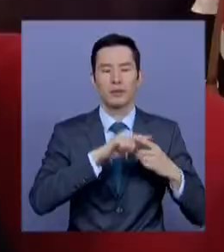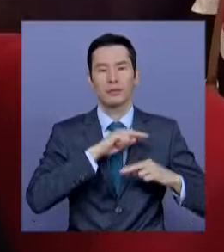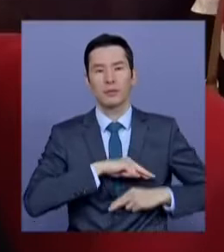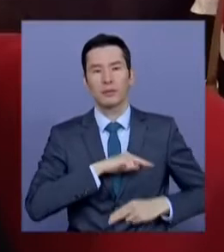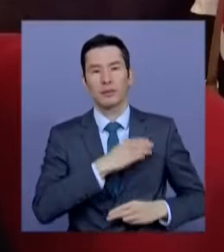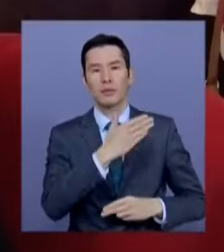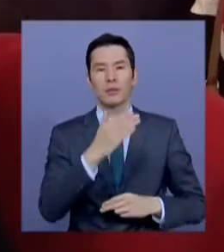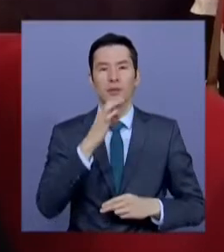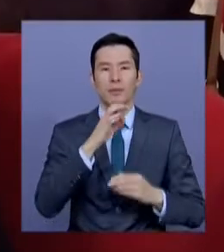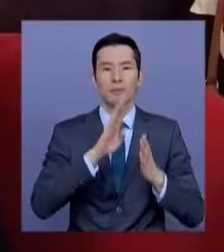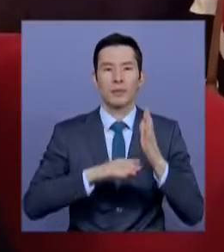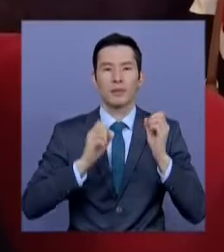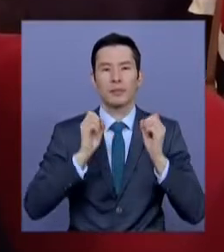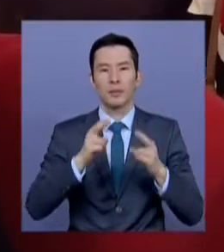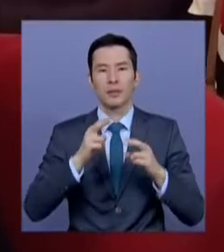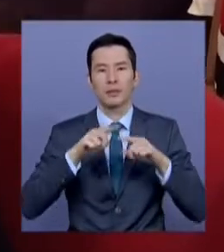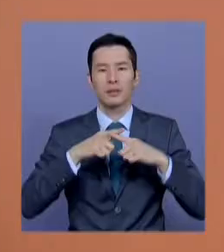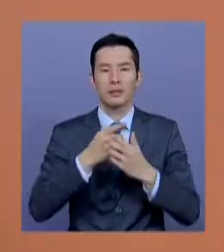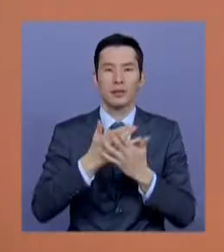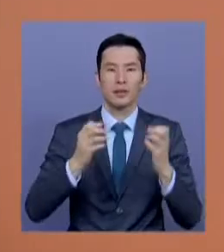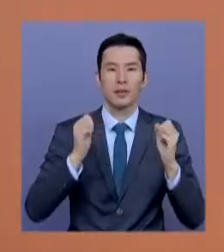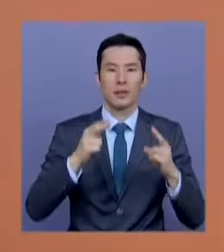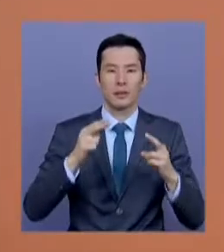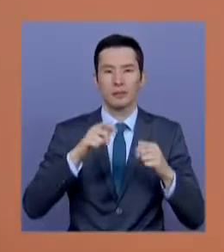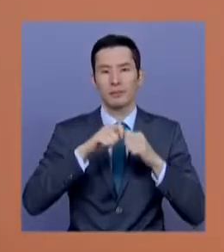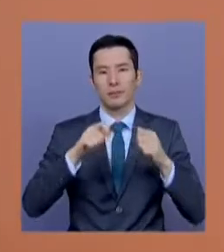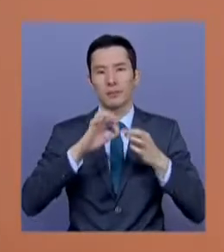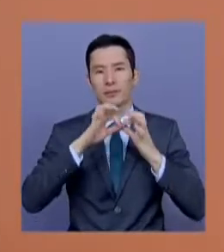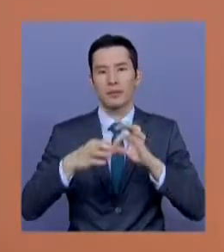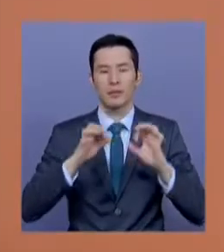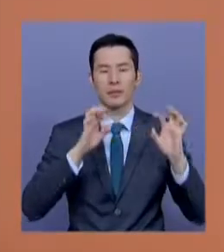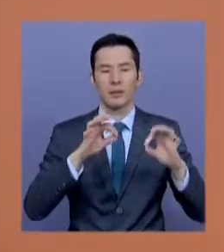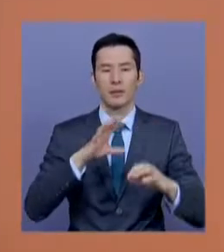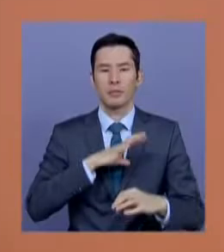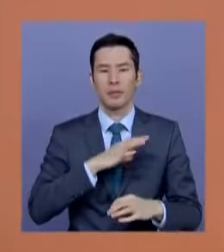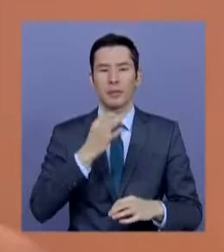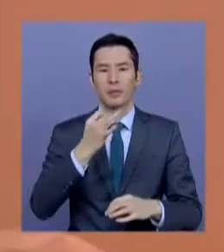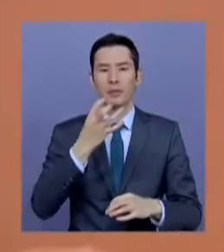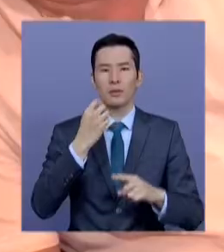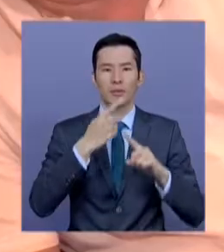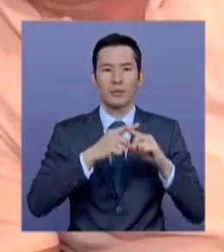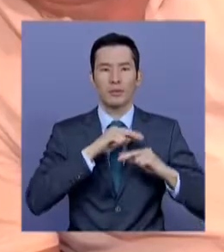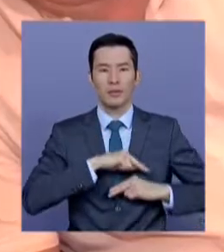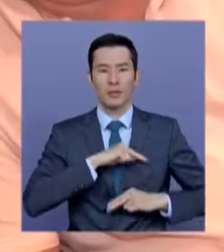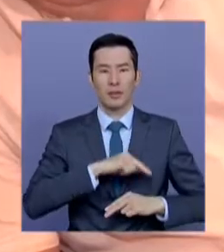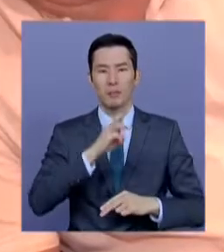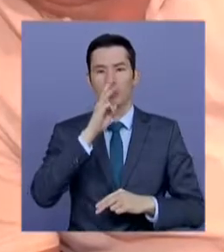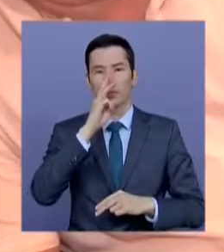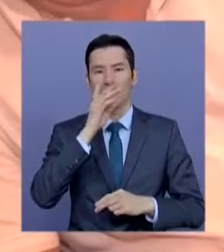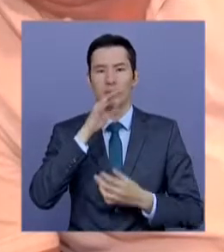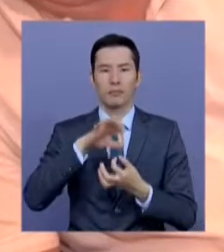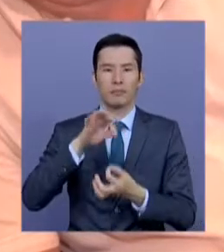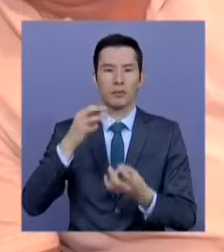мен қауіпсіздік туралы істелініп жатқан жұмыстарға тоқталды. Негізгі міндет еңбек ақының уақытылы берілуі, жұмыс орындарында